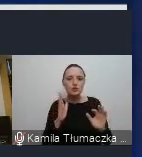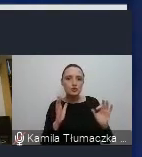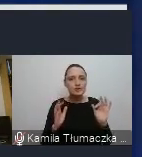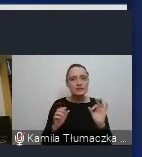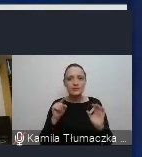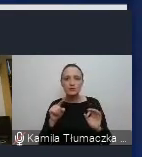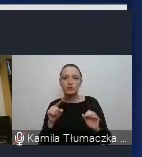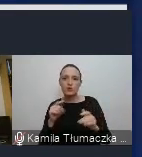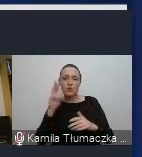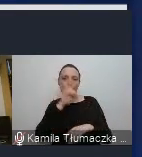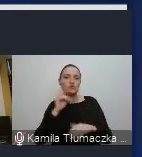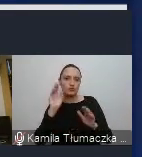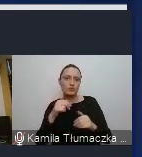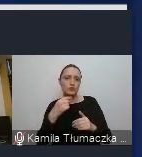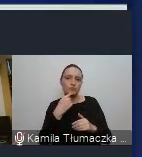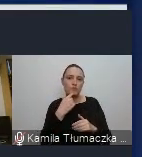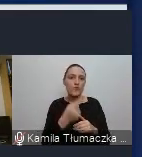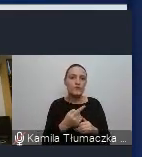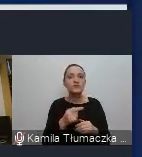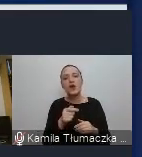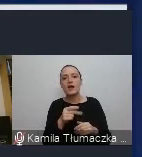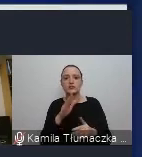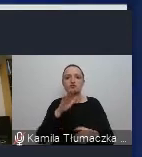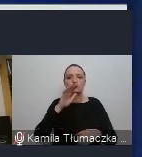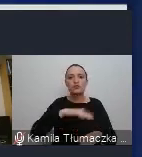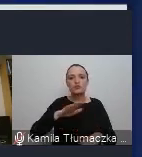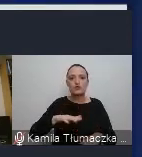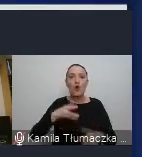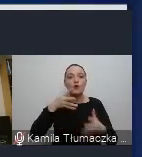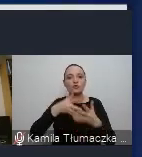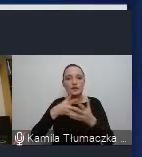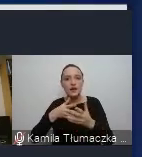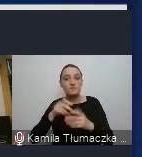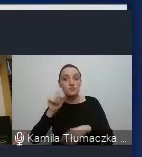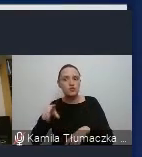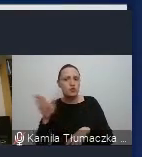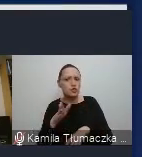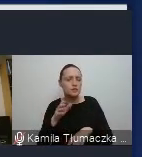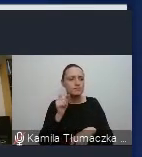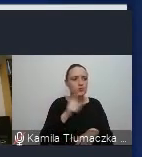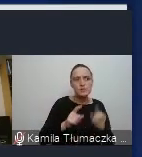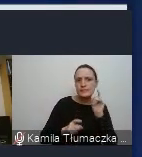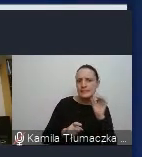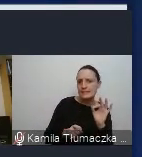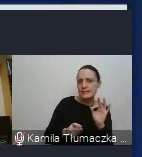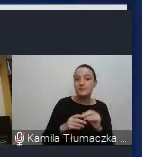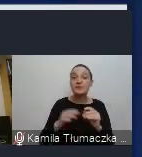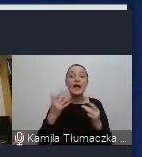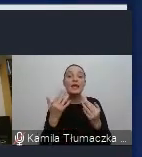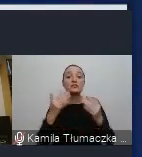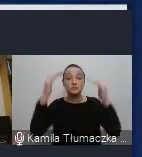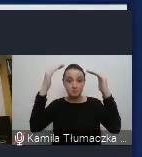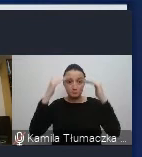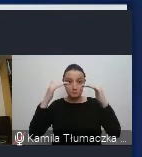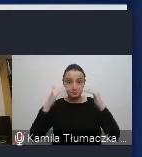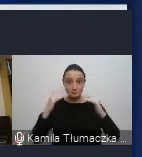szy, czy s. Dobrze, to zaraz zamknę. Natomiast chciałam pokazać też Państwu, że w WordWallu, jeżeli zjedziemy kursorem na dół, to możemy